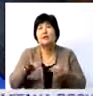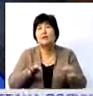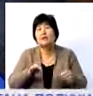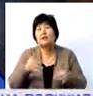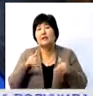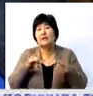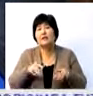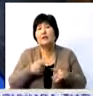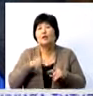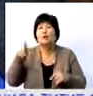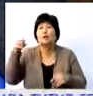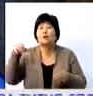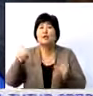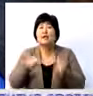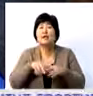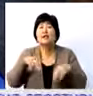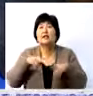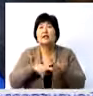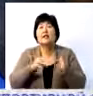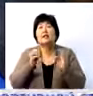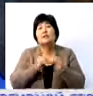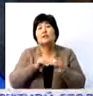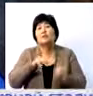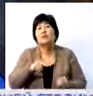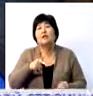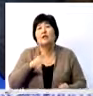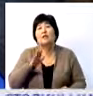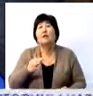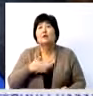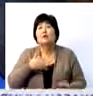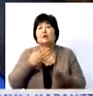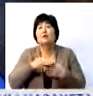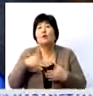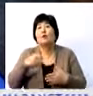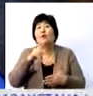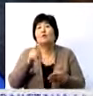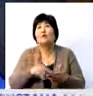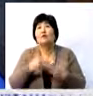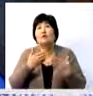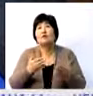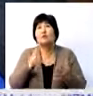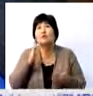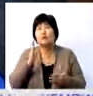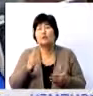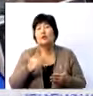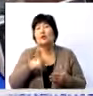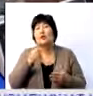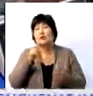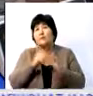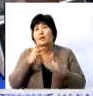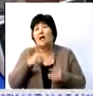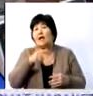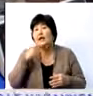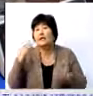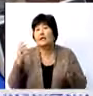строительства солнечной электростанции мощностью 10 мегаватт. Но мы со своей стороны просим вас, чтобы вы тоже двигались быстро.